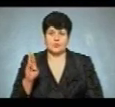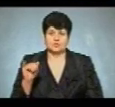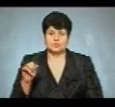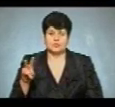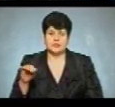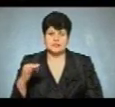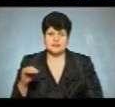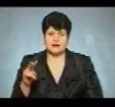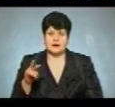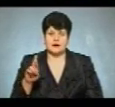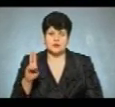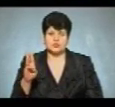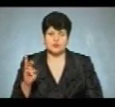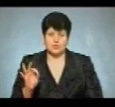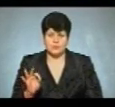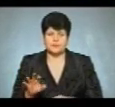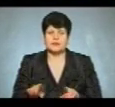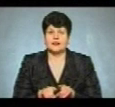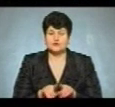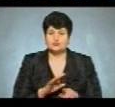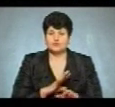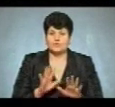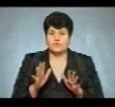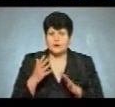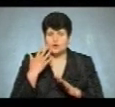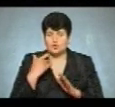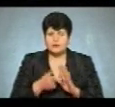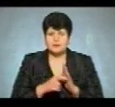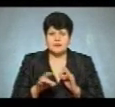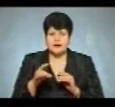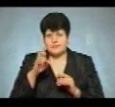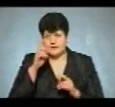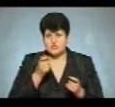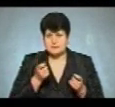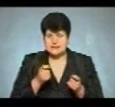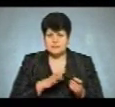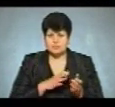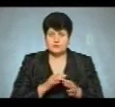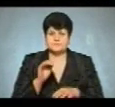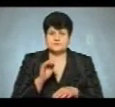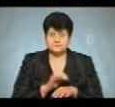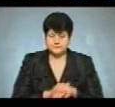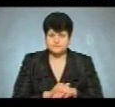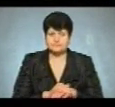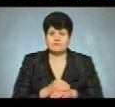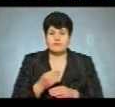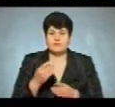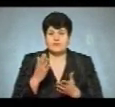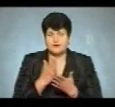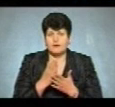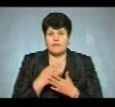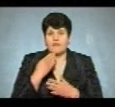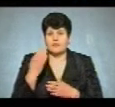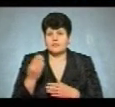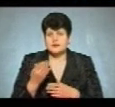Олега Ляшка. Також був випадок, коли в приміщенні райдержадміністрації було зафіксовано наявність агітаційного матеріалу одного